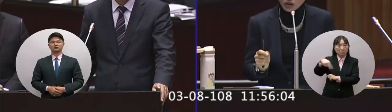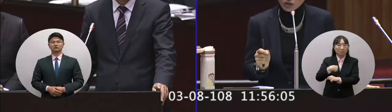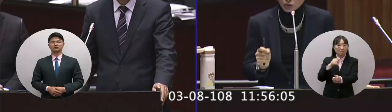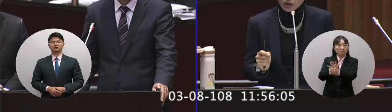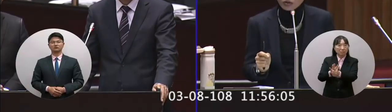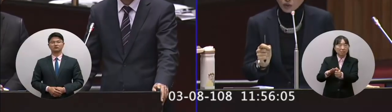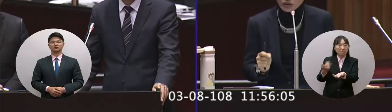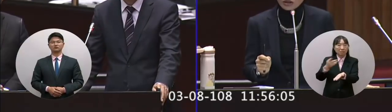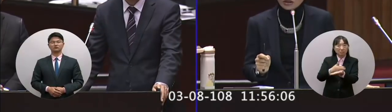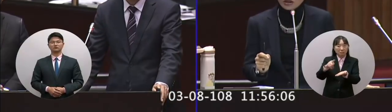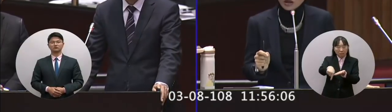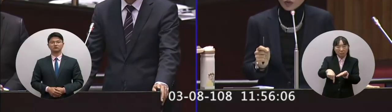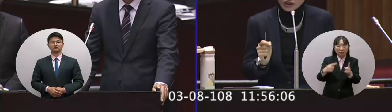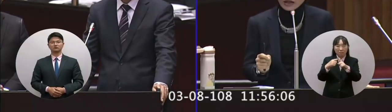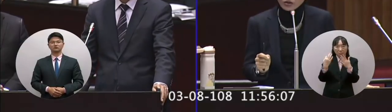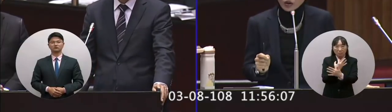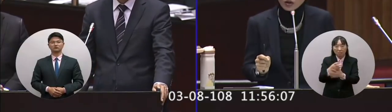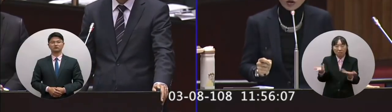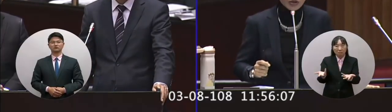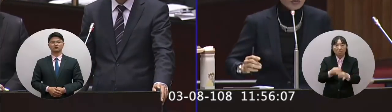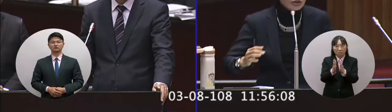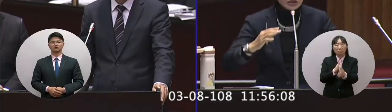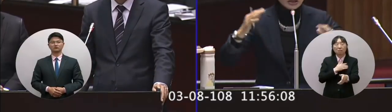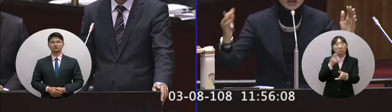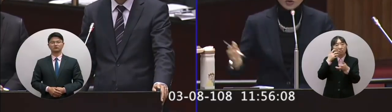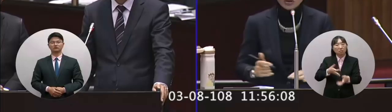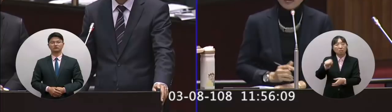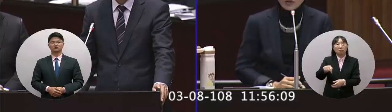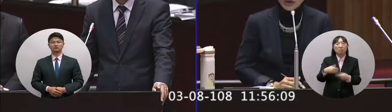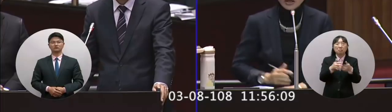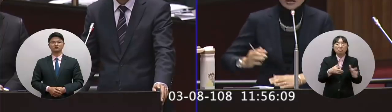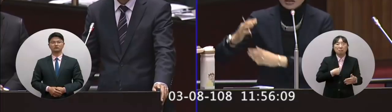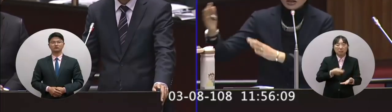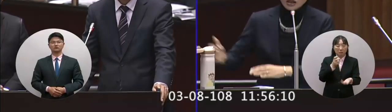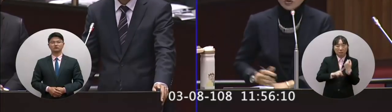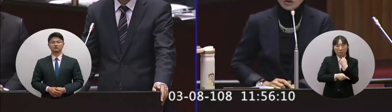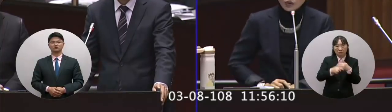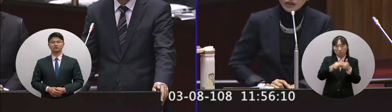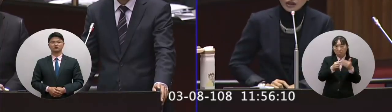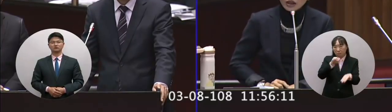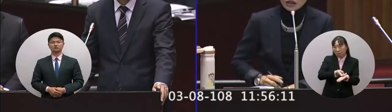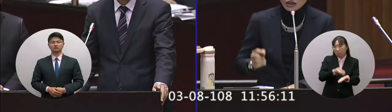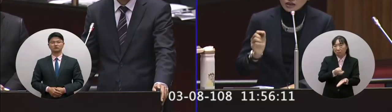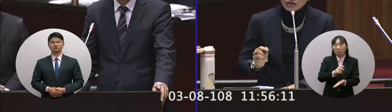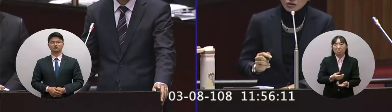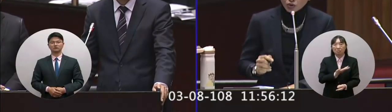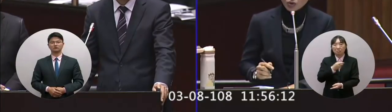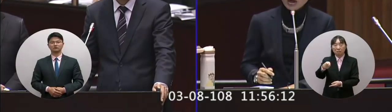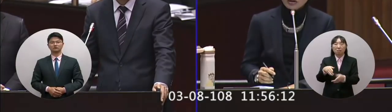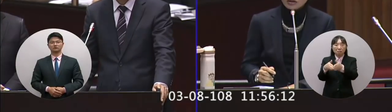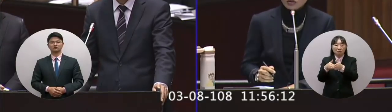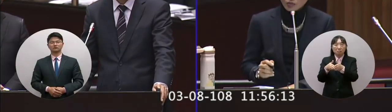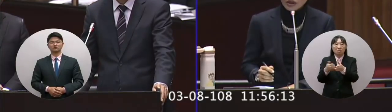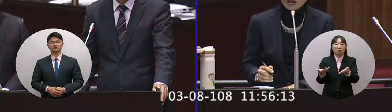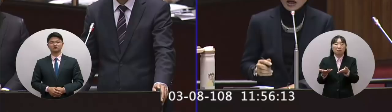解决农业缺工的问题为大宗哦。不要我们设定了很多的法规，设定了很多的规定，让真正